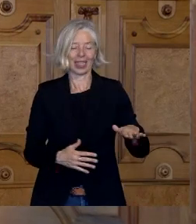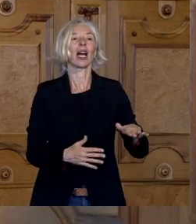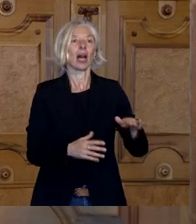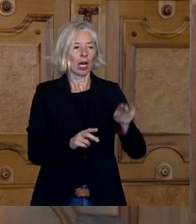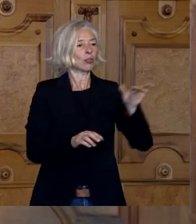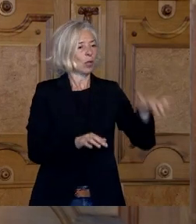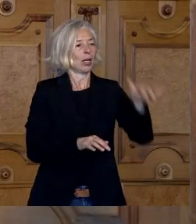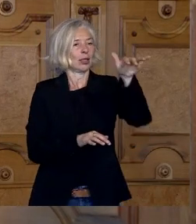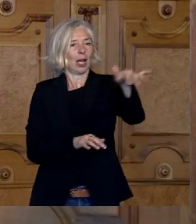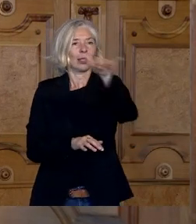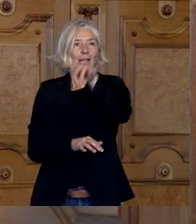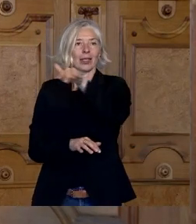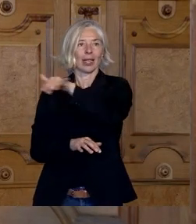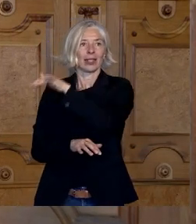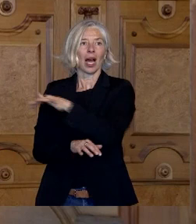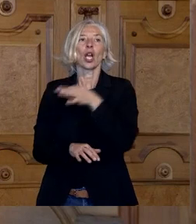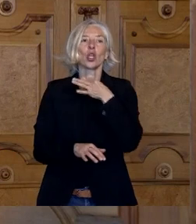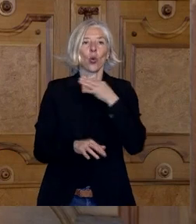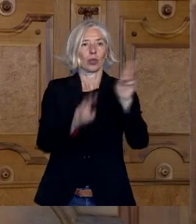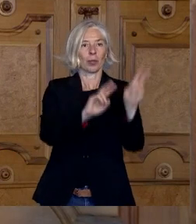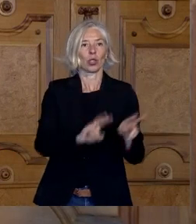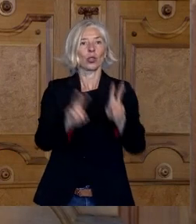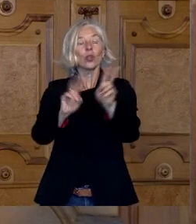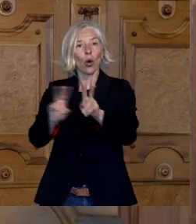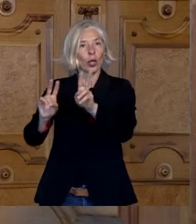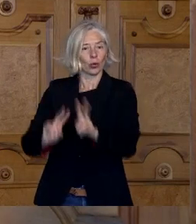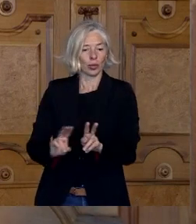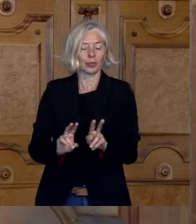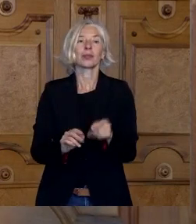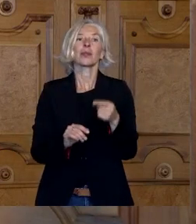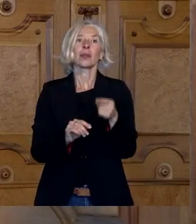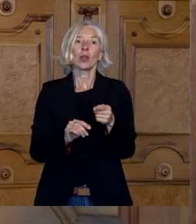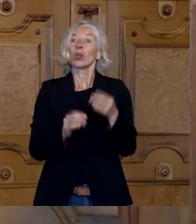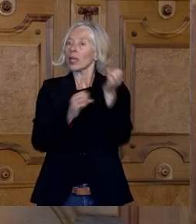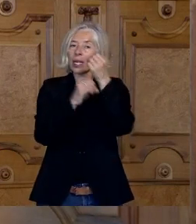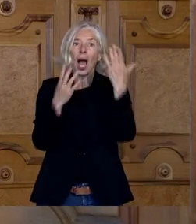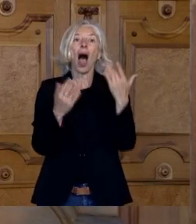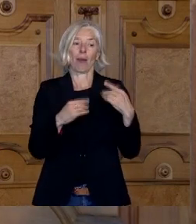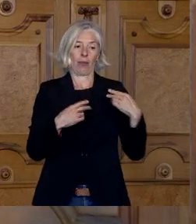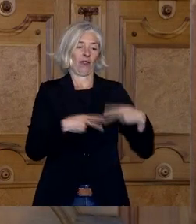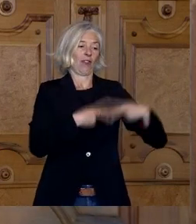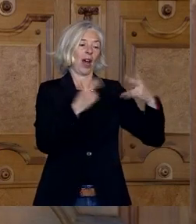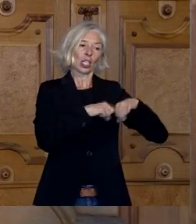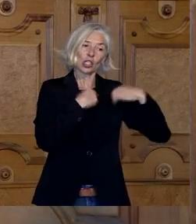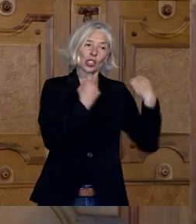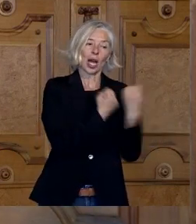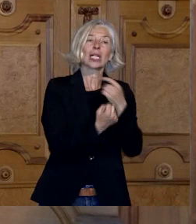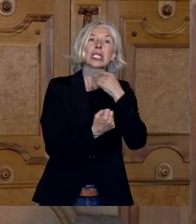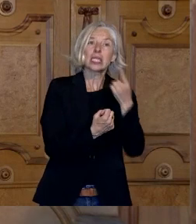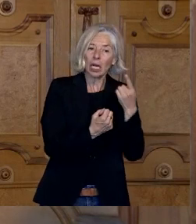sich auch dort die Betreuung der Kinder sukzessive nach den Vorgaben des Freistaates in den nächsten Wochen